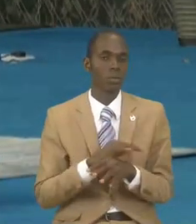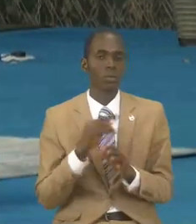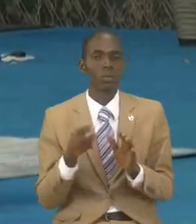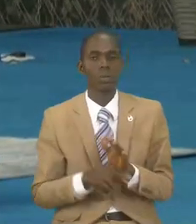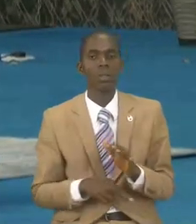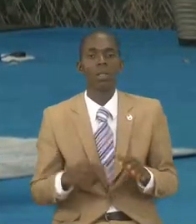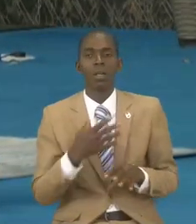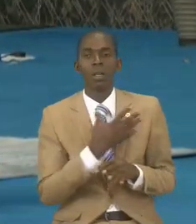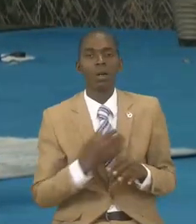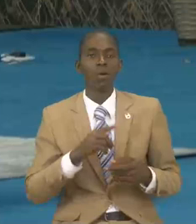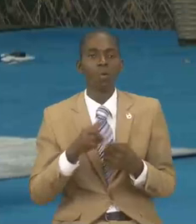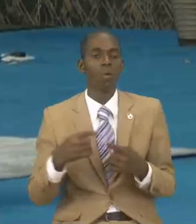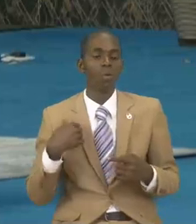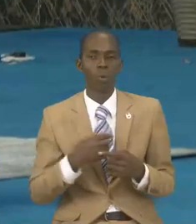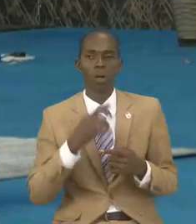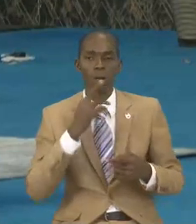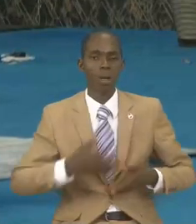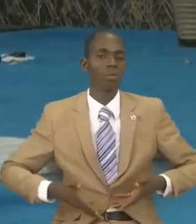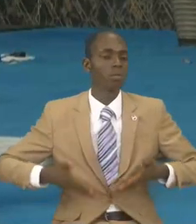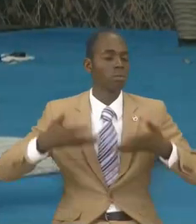Quand ta condamnation pèse sur toi,